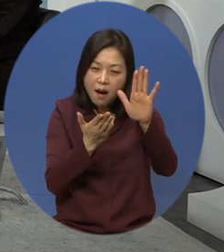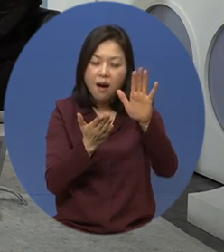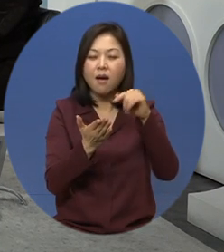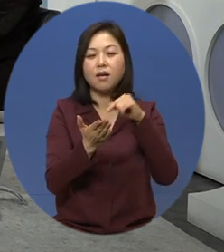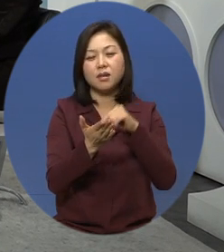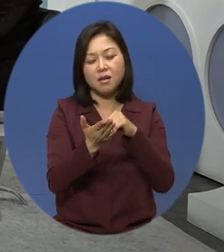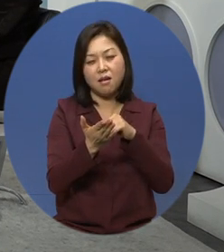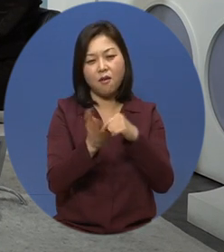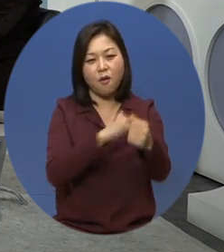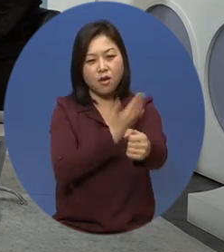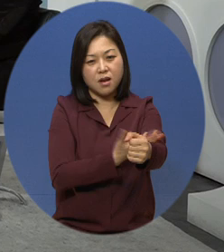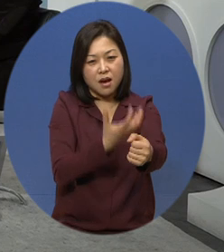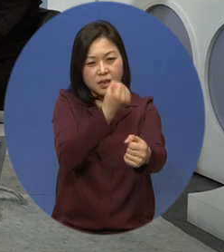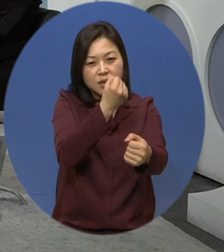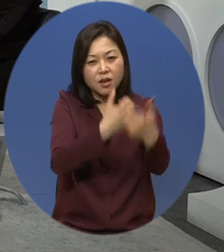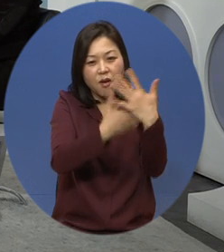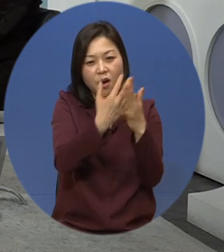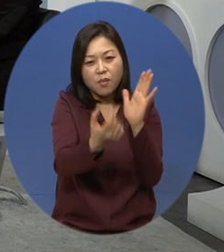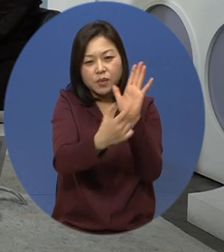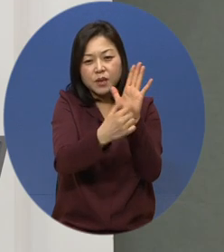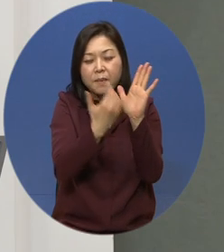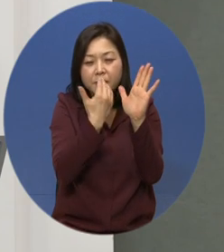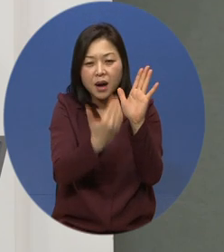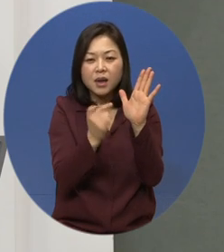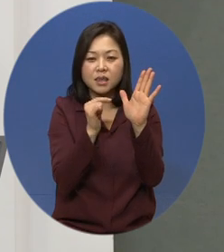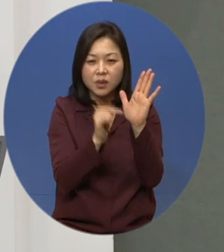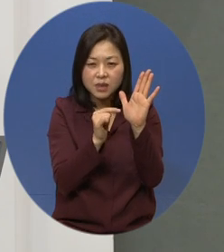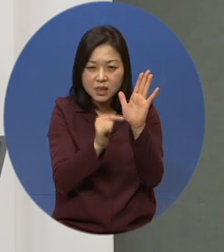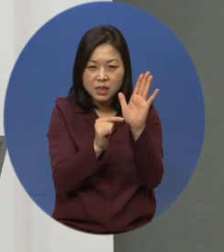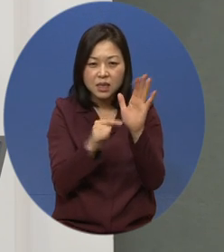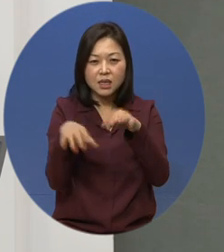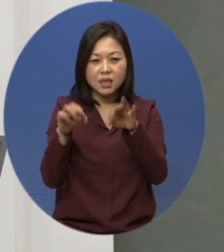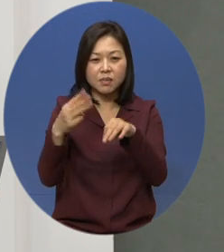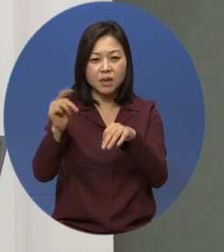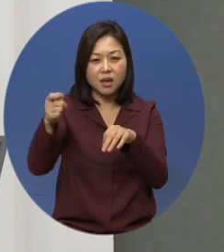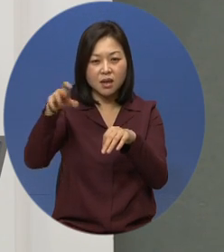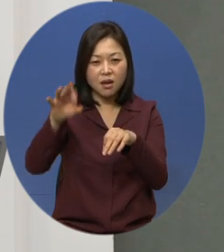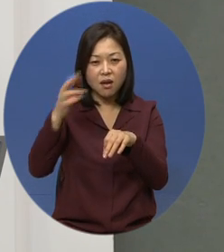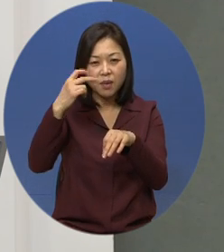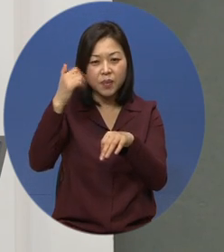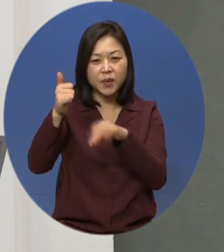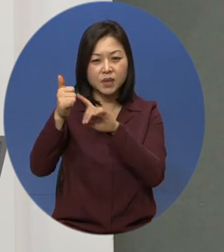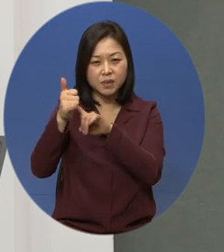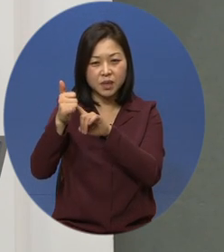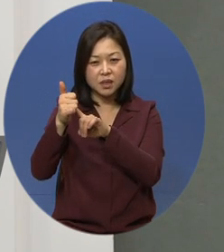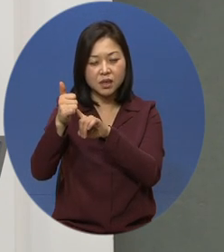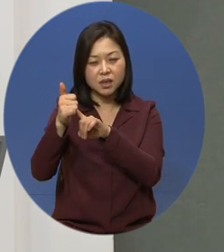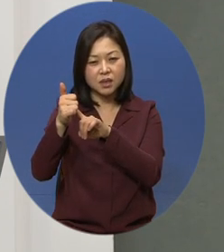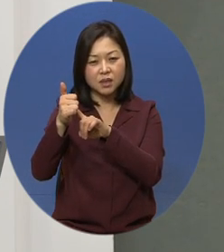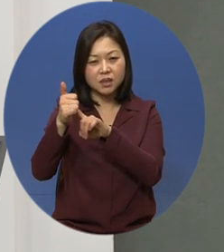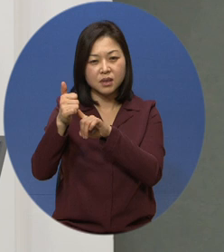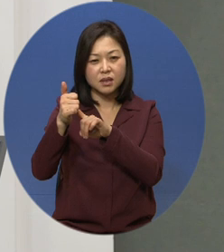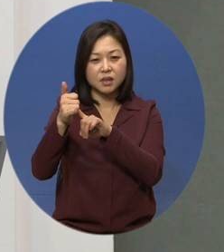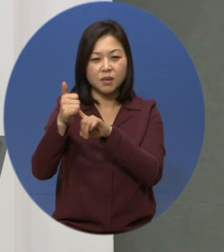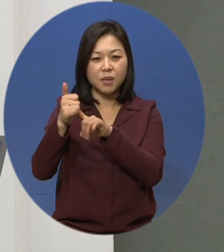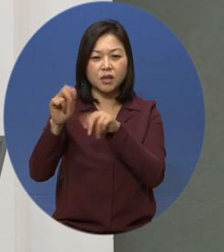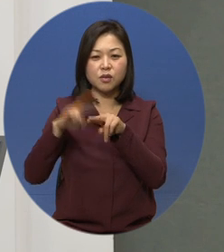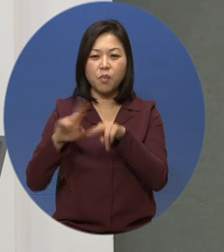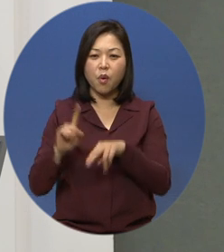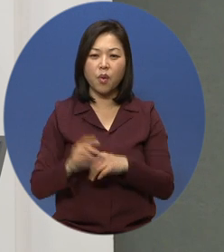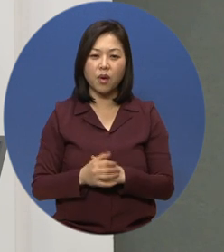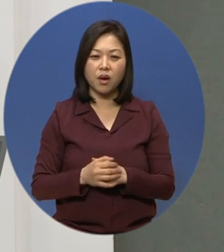붙일 수 있었다라는 그 자체가 우리의 김태형 감독은 그냥 앉아서 아 그냥